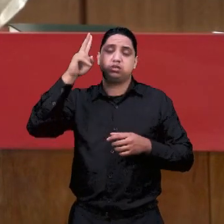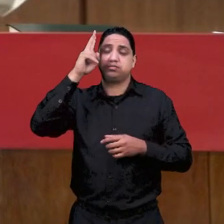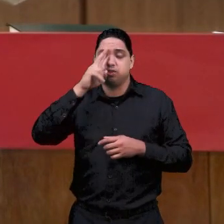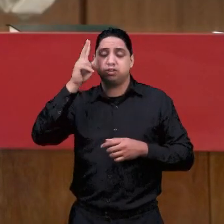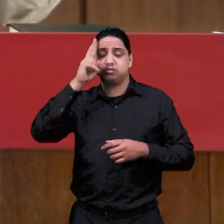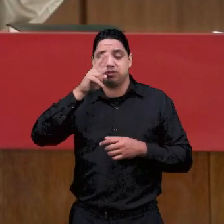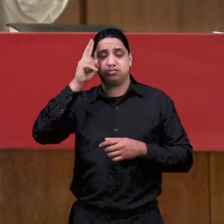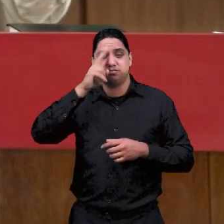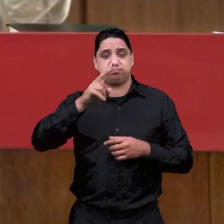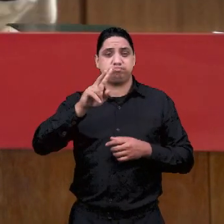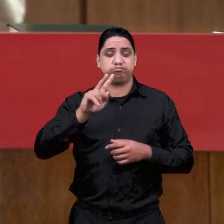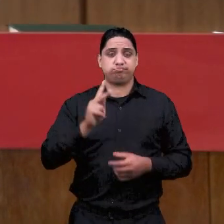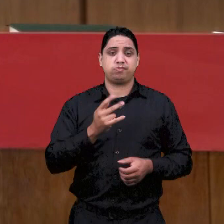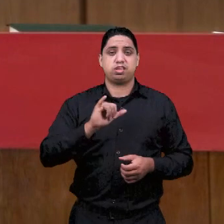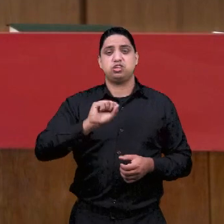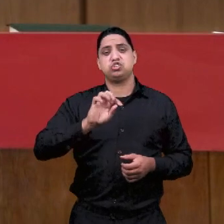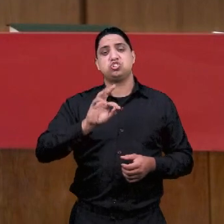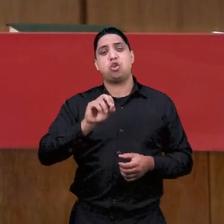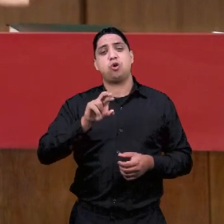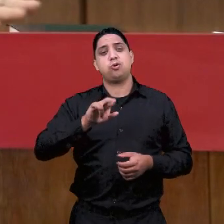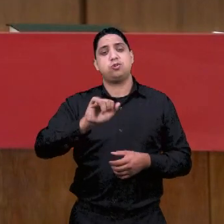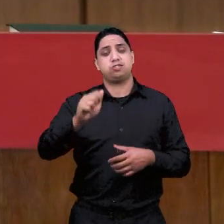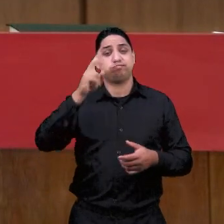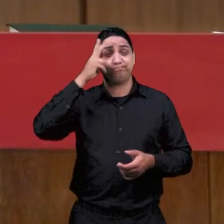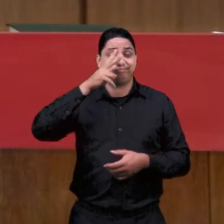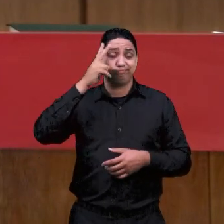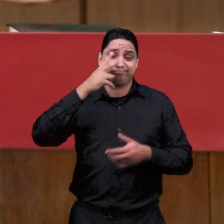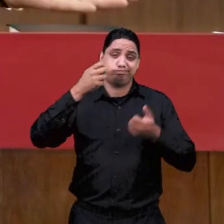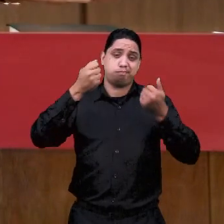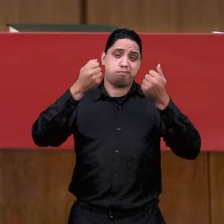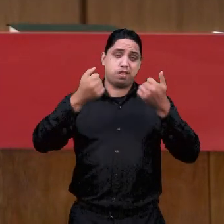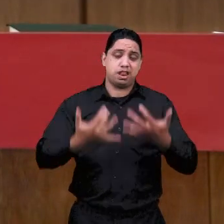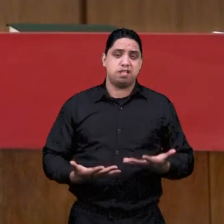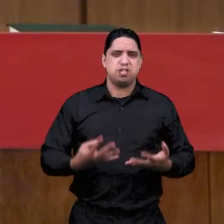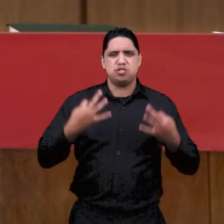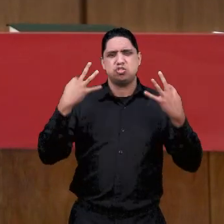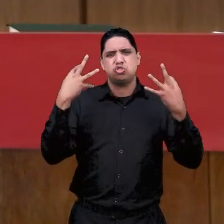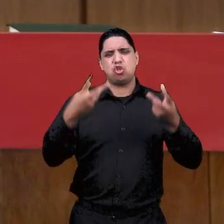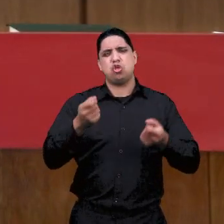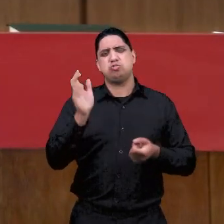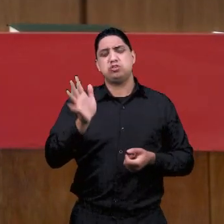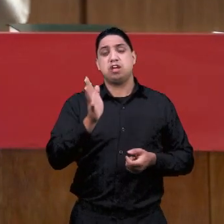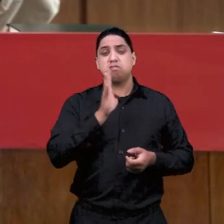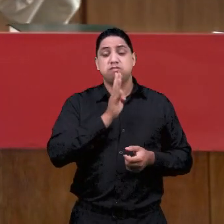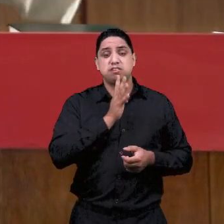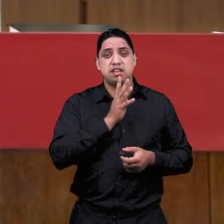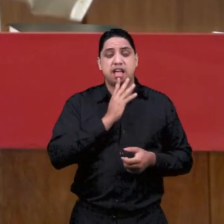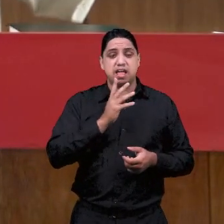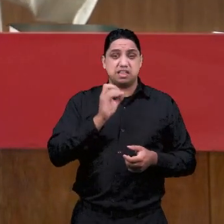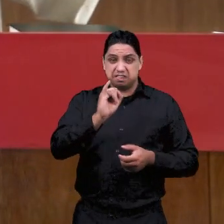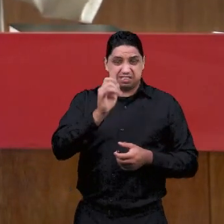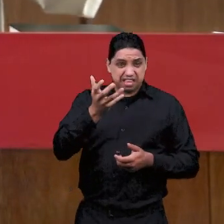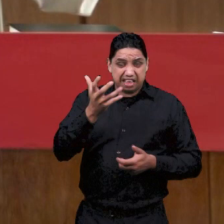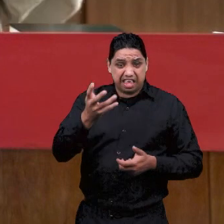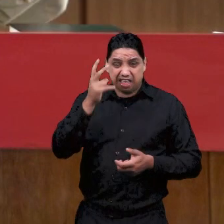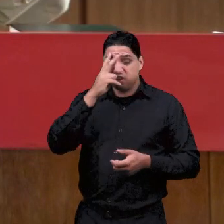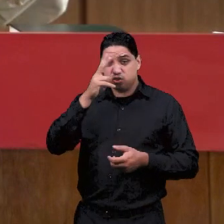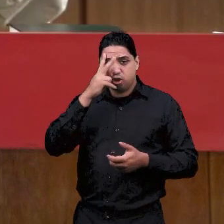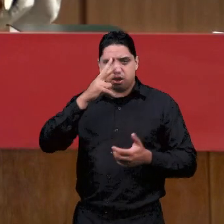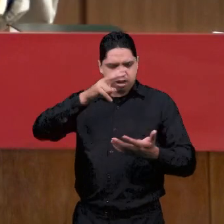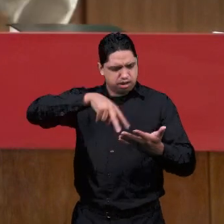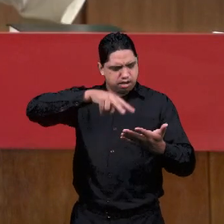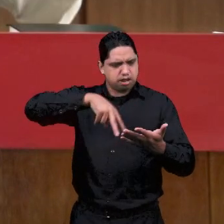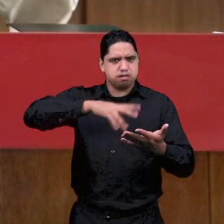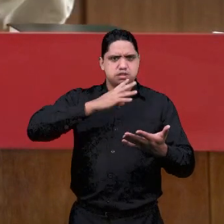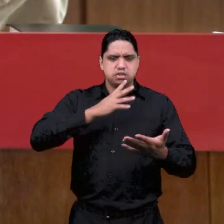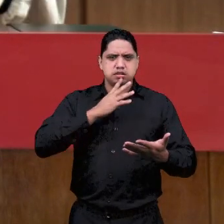là, c'est l'émotion de parler ce que tout le monde connaît déjà. Et là, tu dis, ouais, il est mauvais de